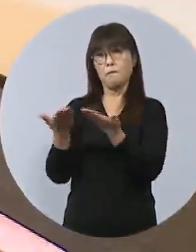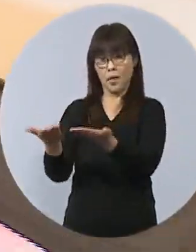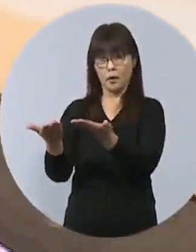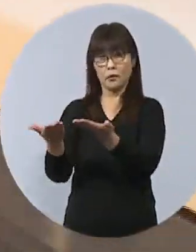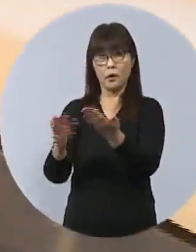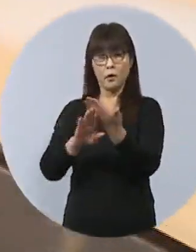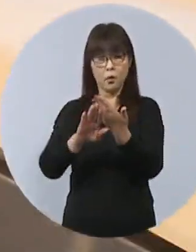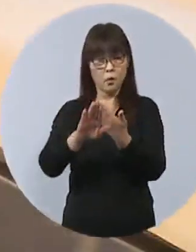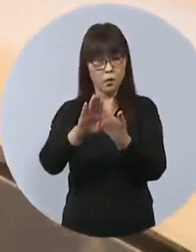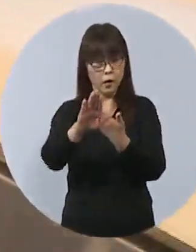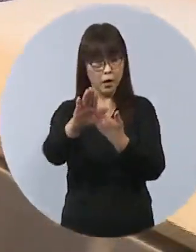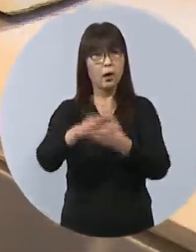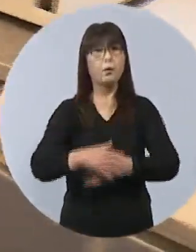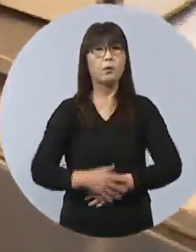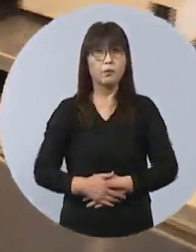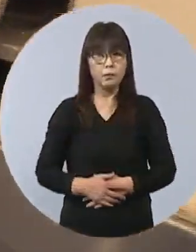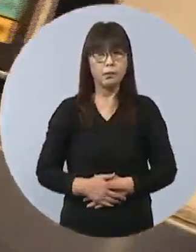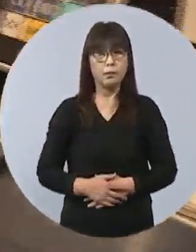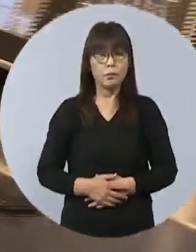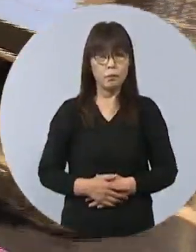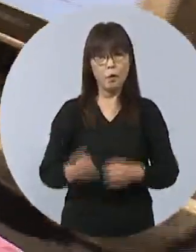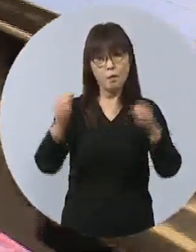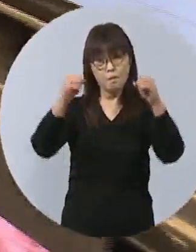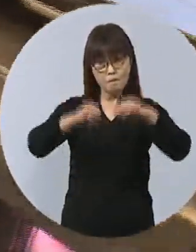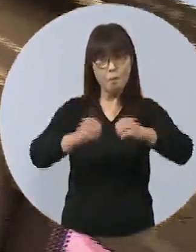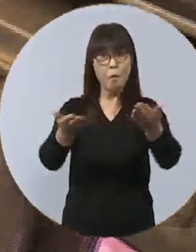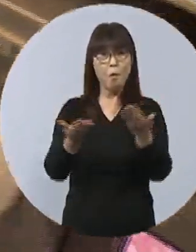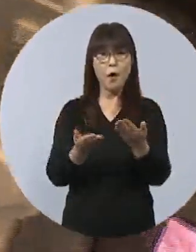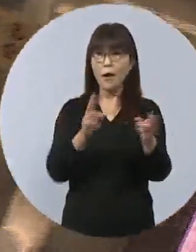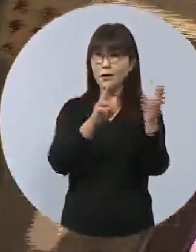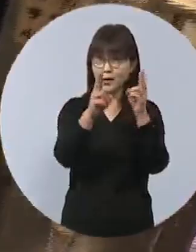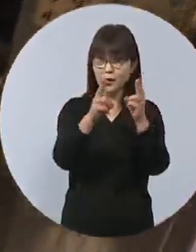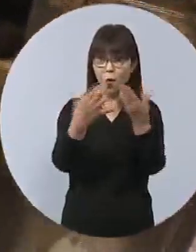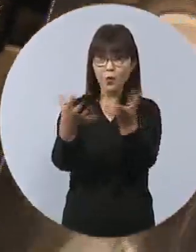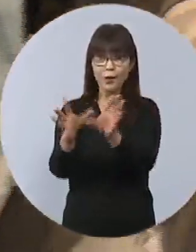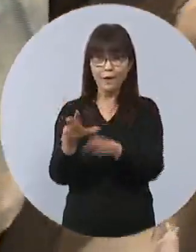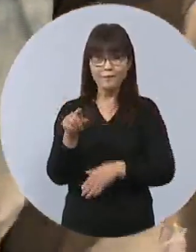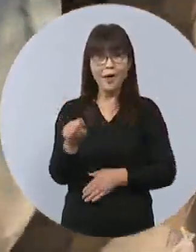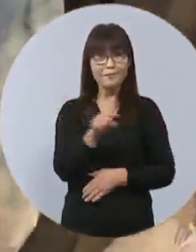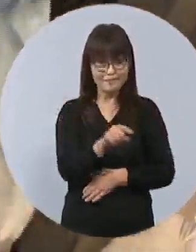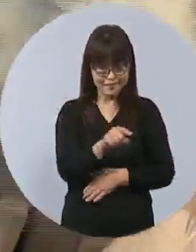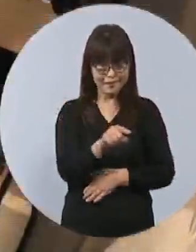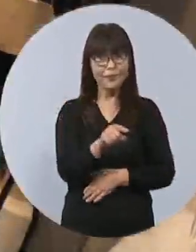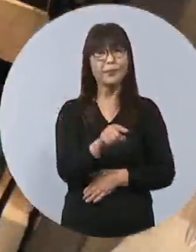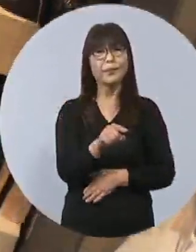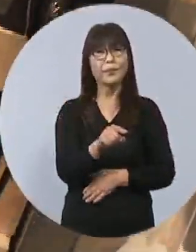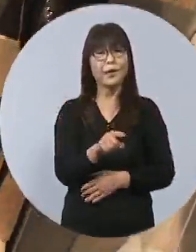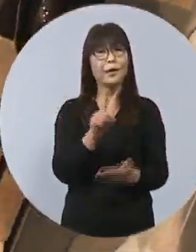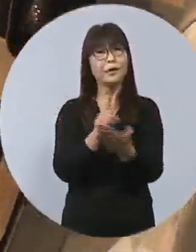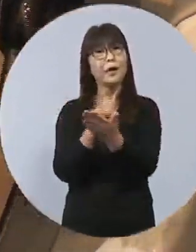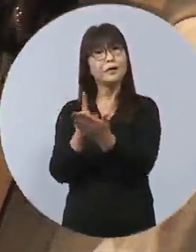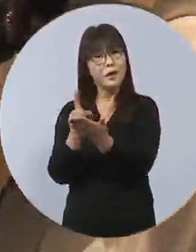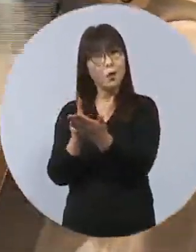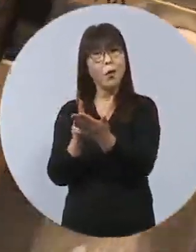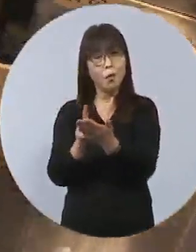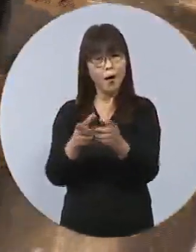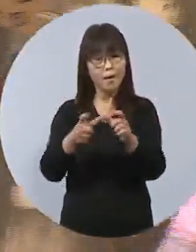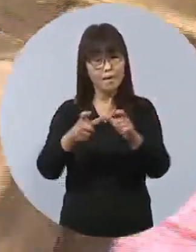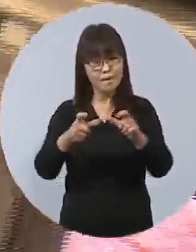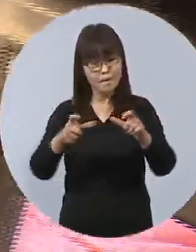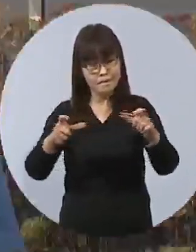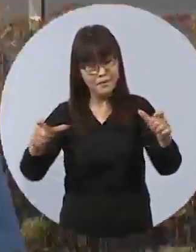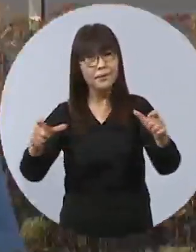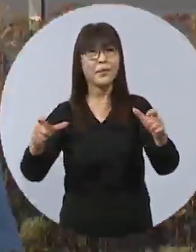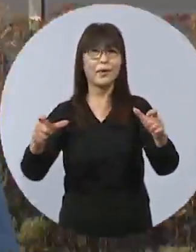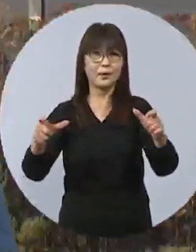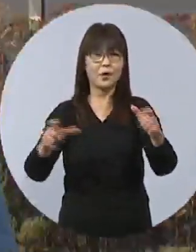今後もですね、賛同いただける企業さんであったりとか団体さん、そちらをどんどんですね、拡大していきまして